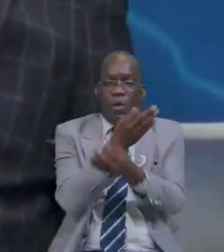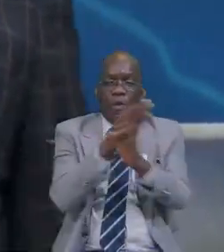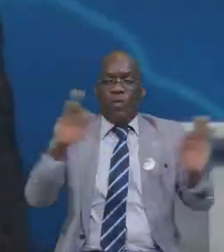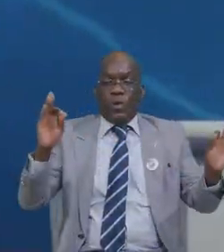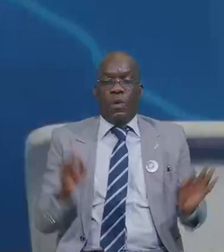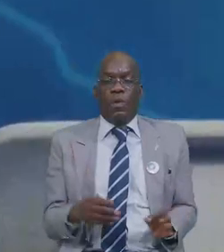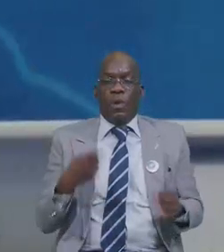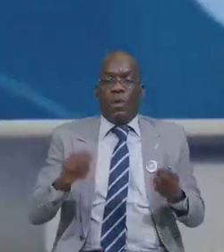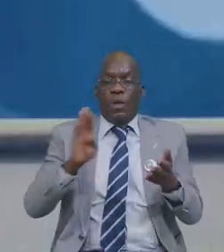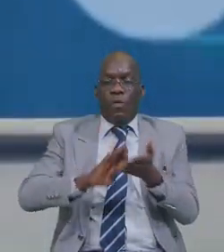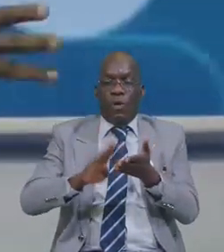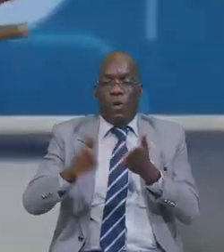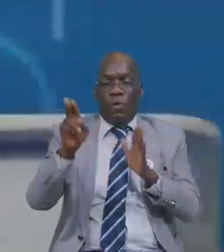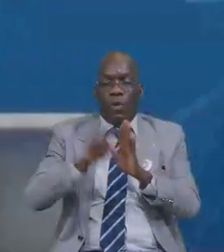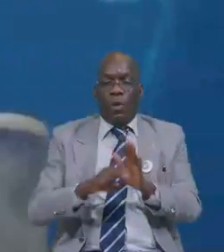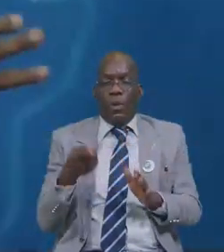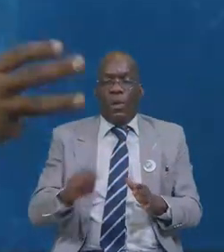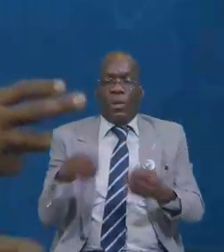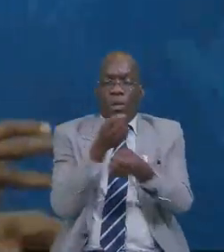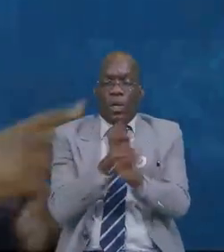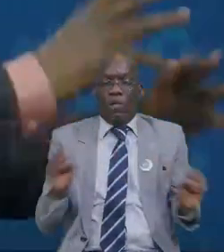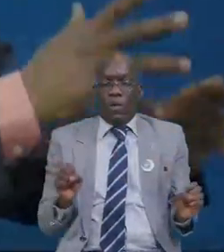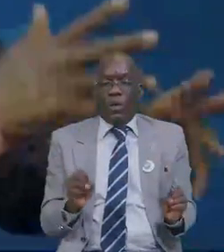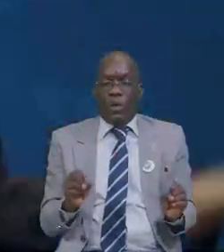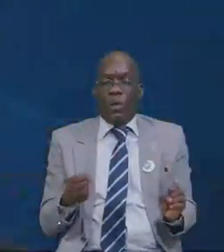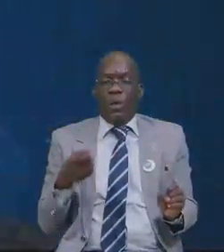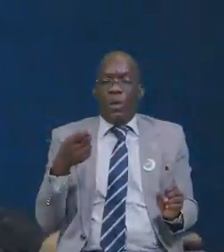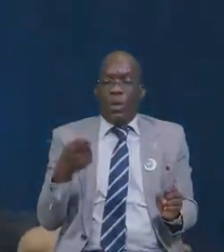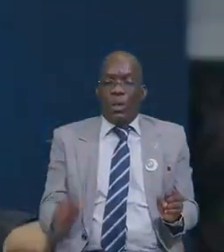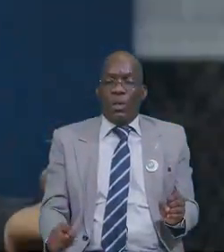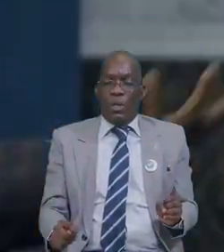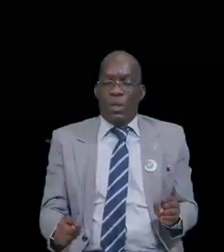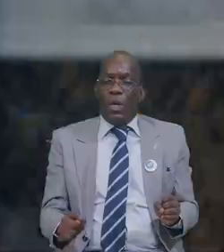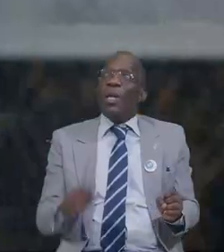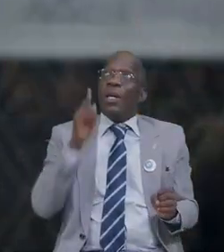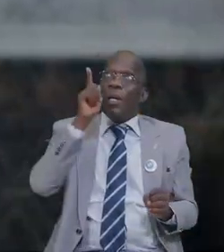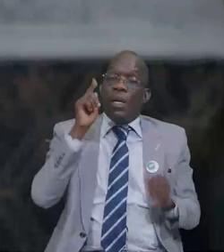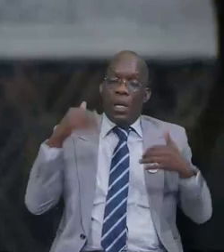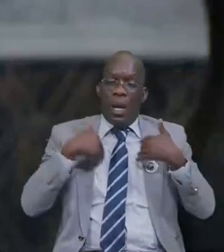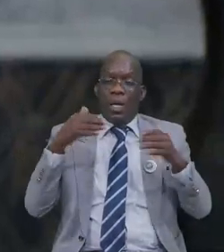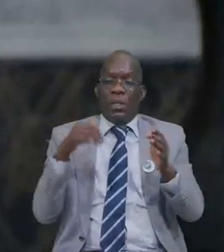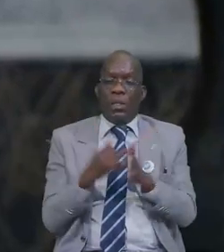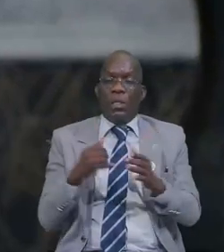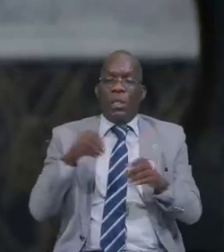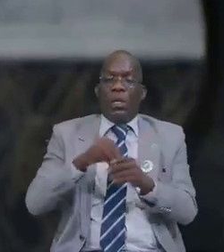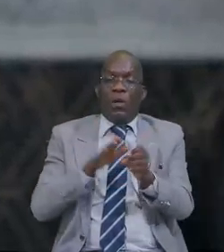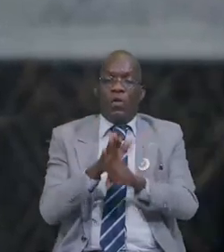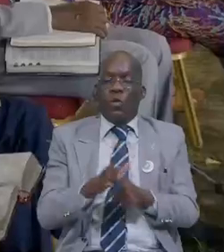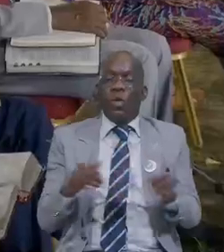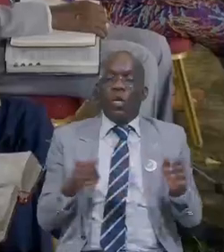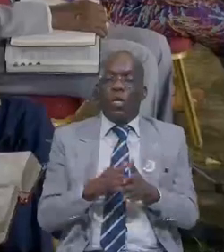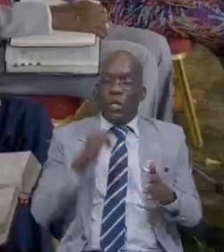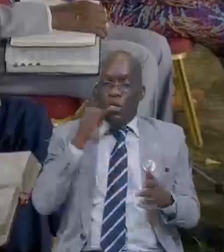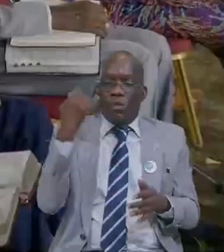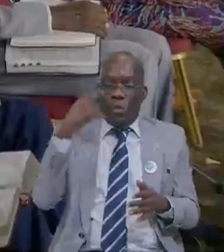la libération, le pardon, le salut. Et il a ça, il l'a en plénitude et c'est disponible